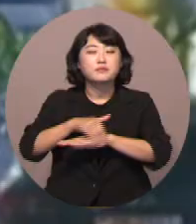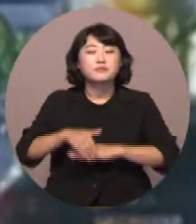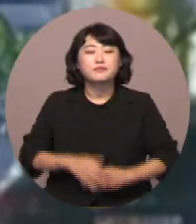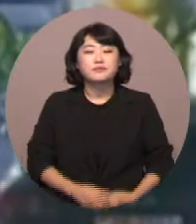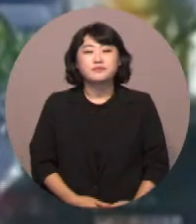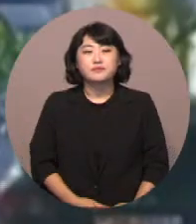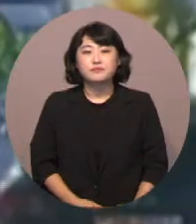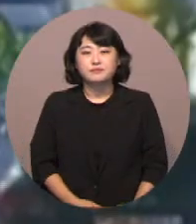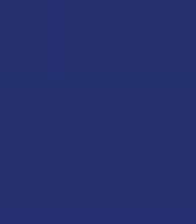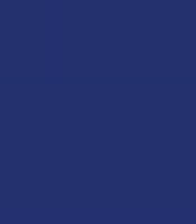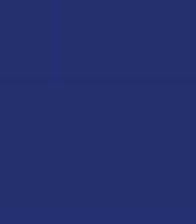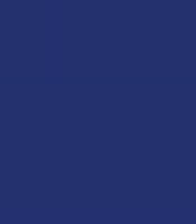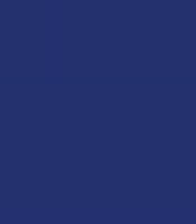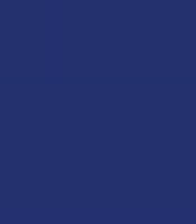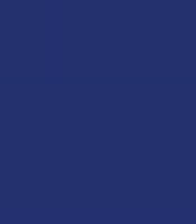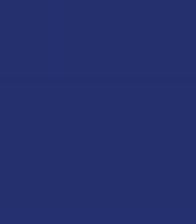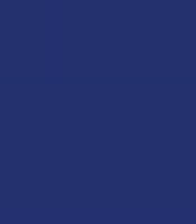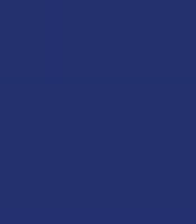있니다